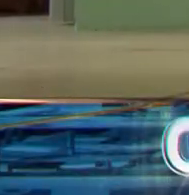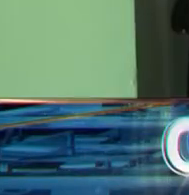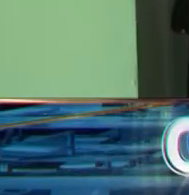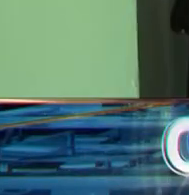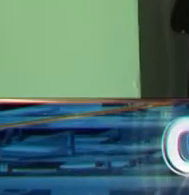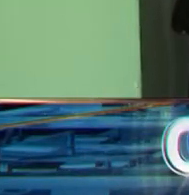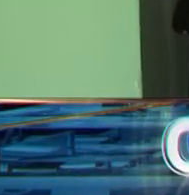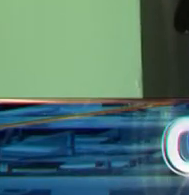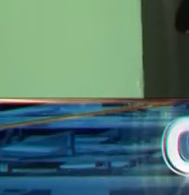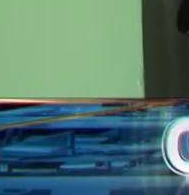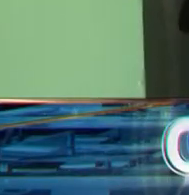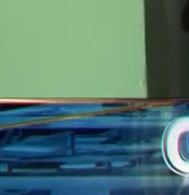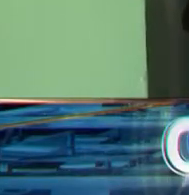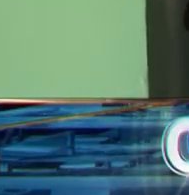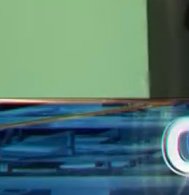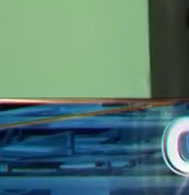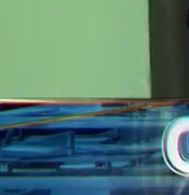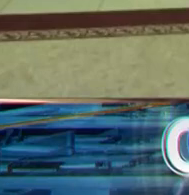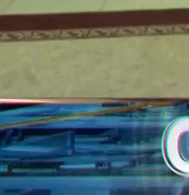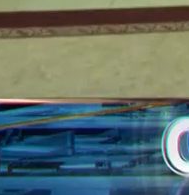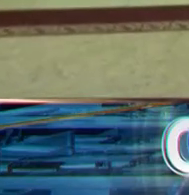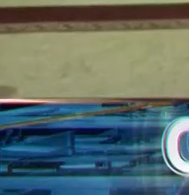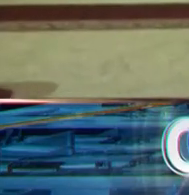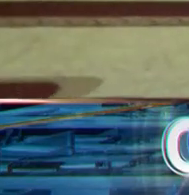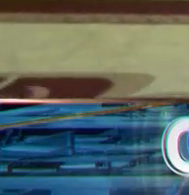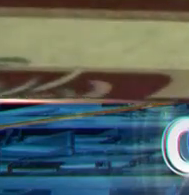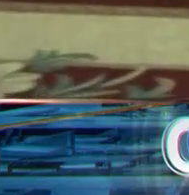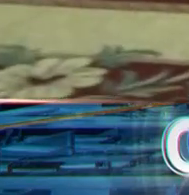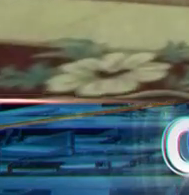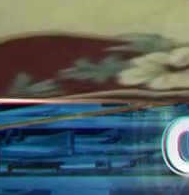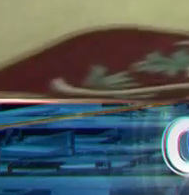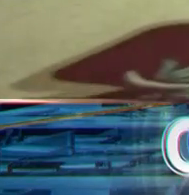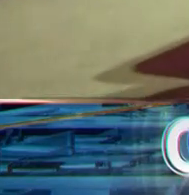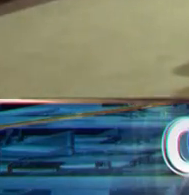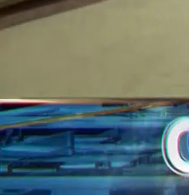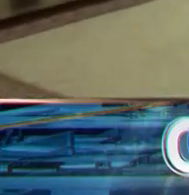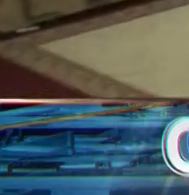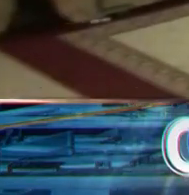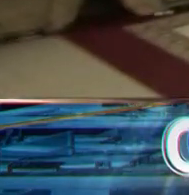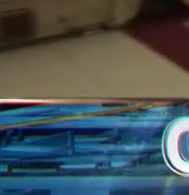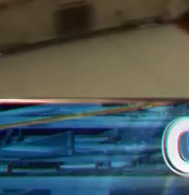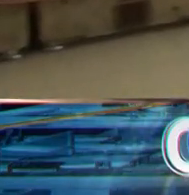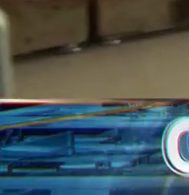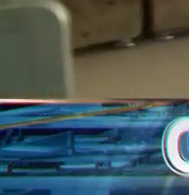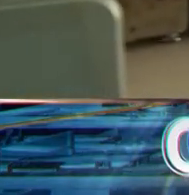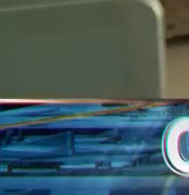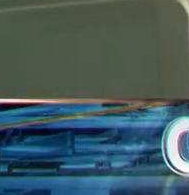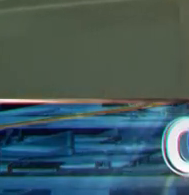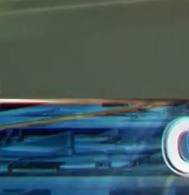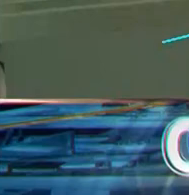Кто в общежитии живет? Специальная мониторинговая группа проверила уровень комфорта студенческих